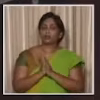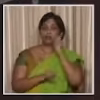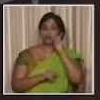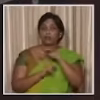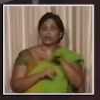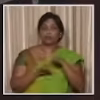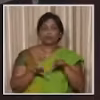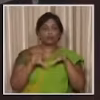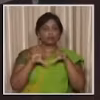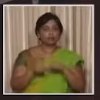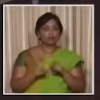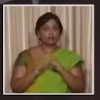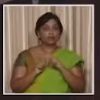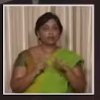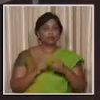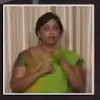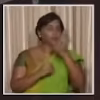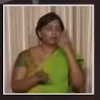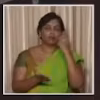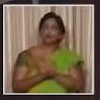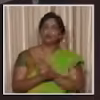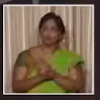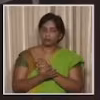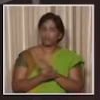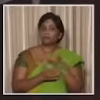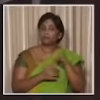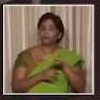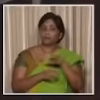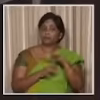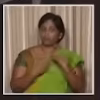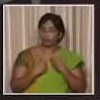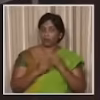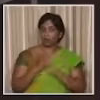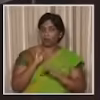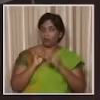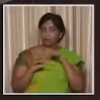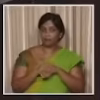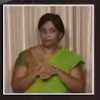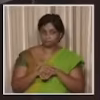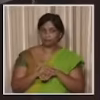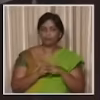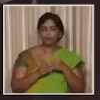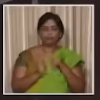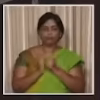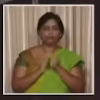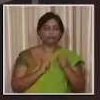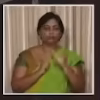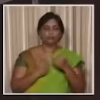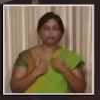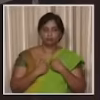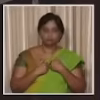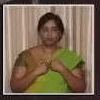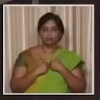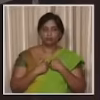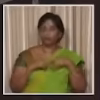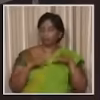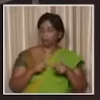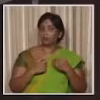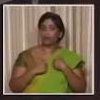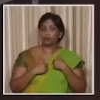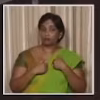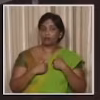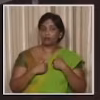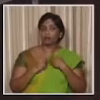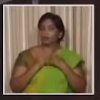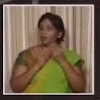වතු සංවර්ධන මණ්ඩලය විසින් දැන් දෙන එක අපි ඉඩම් නවත්තලා තියෙනවා මේ ඉඩම් ඔක්කොම මම අමාත්‍යාංශයේ තියෙනකොට තමයි මේ ගණදෙනු සිද්ධ වුනේ අපිට තමයි ජනවසම තිබ්බේ මේ